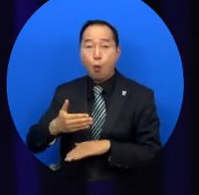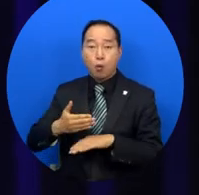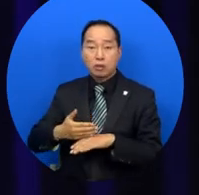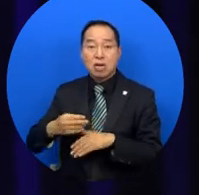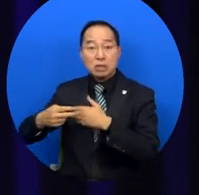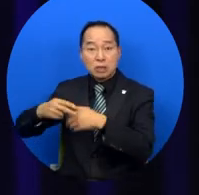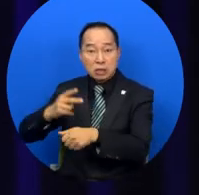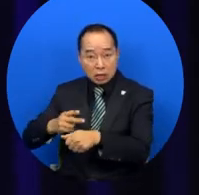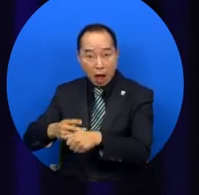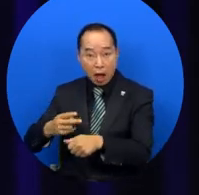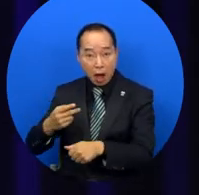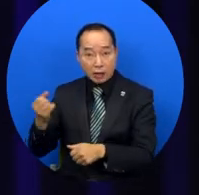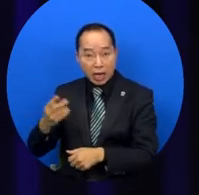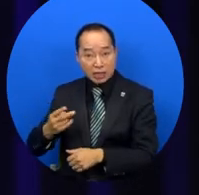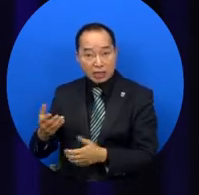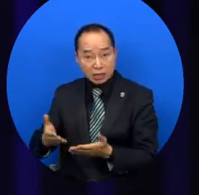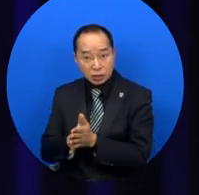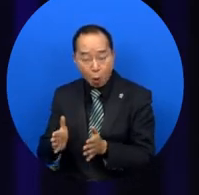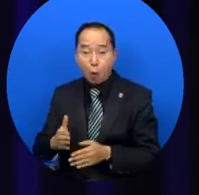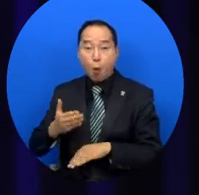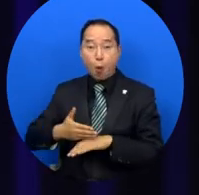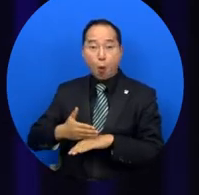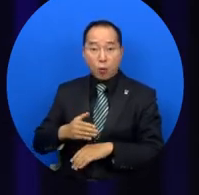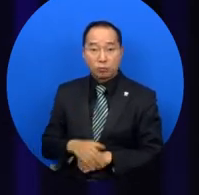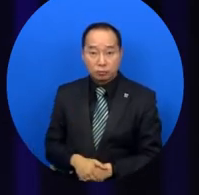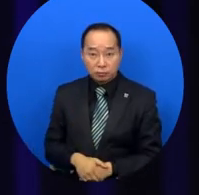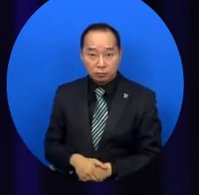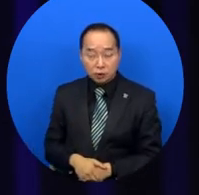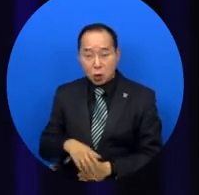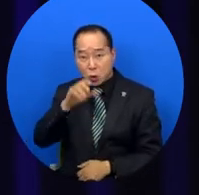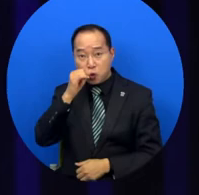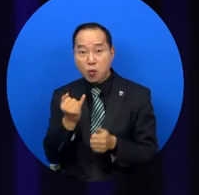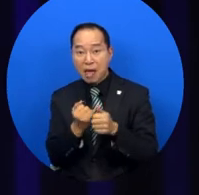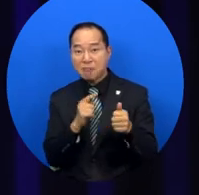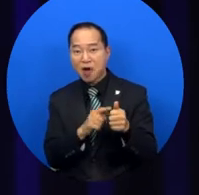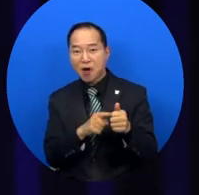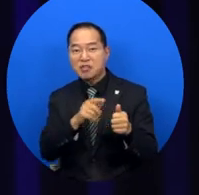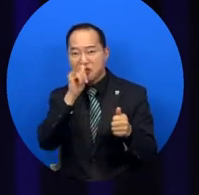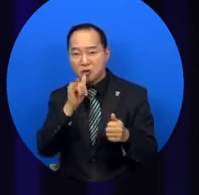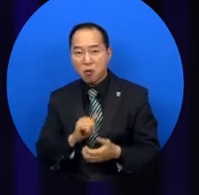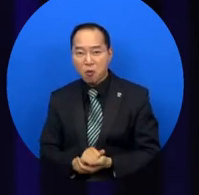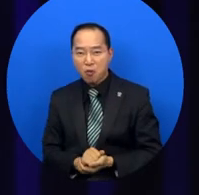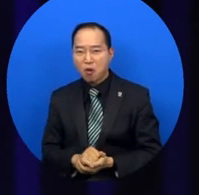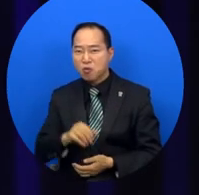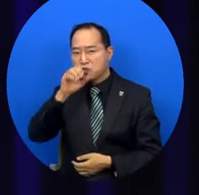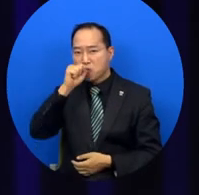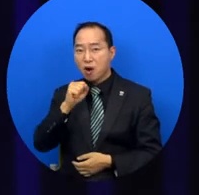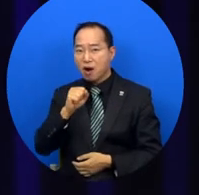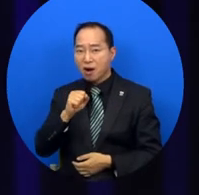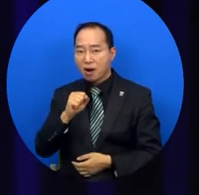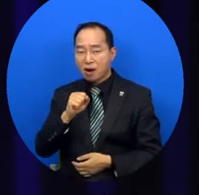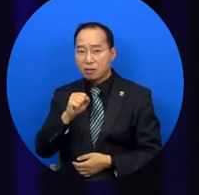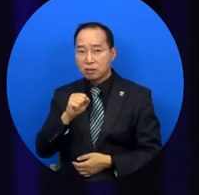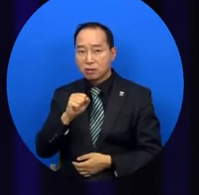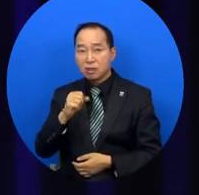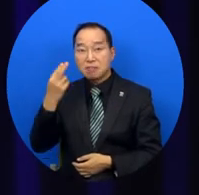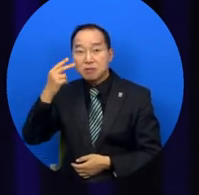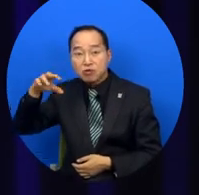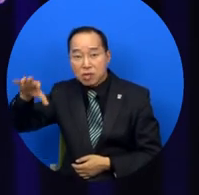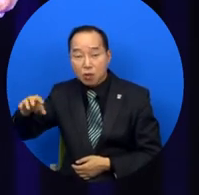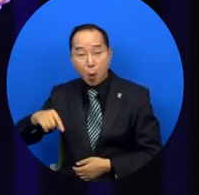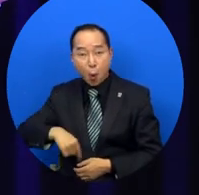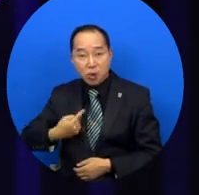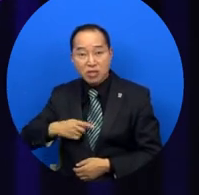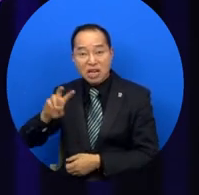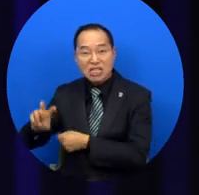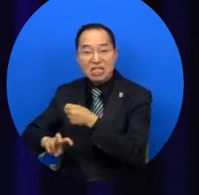있는 게 어디야. 나는 의사 못 할 줄 알았거든요. 다시 왔어. 그 다음에 또 우리 그 착한 남편이 있어요. 내가 미국에서 혼자